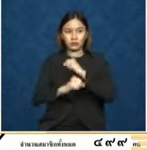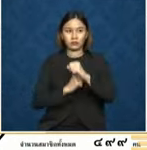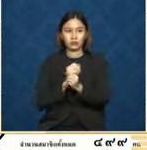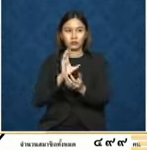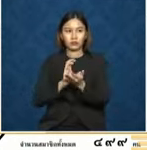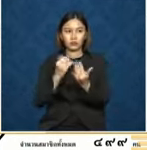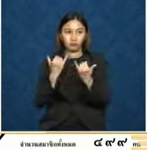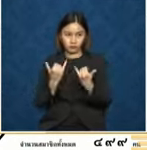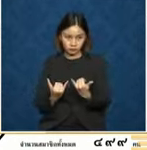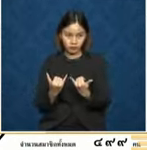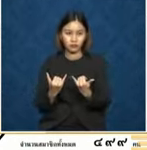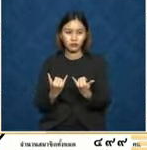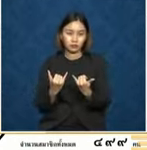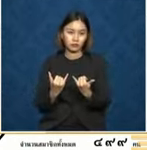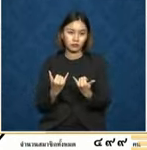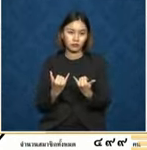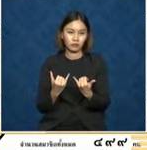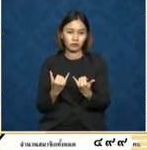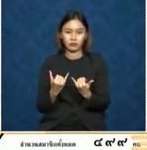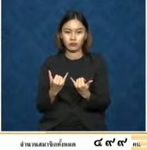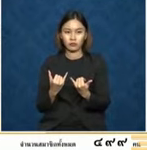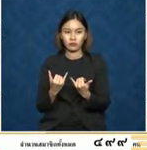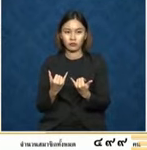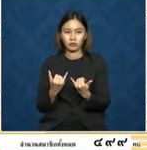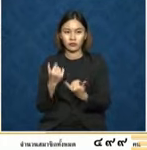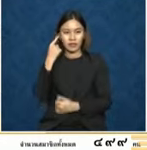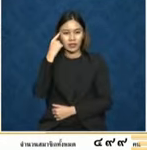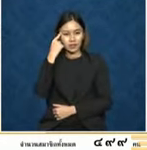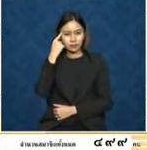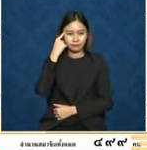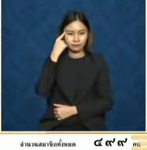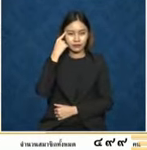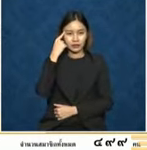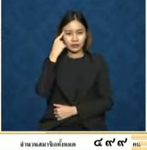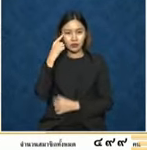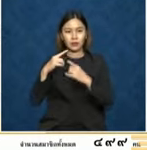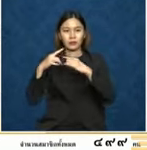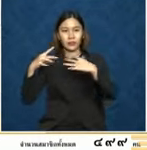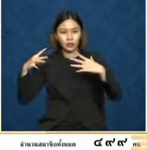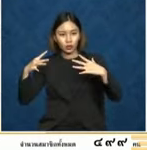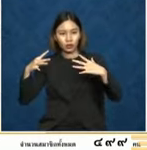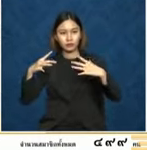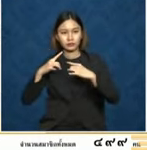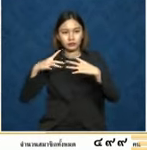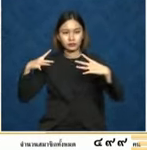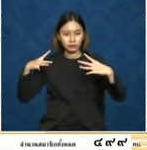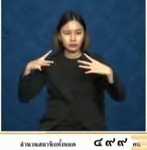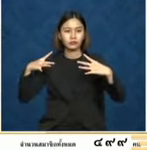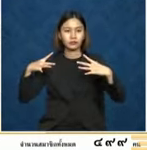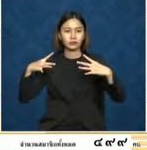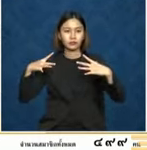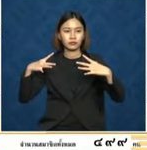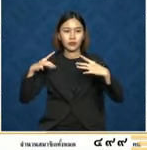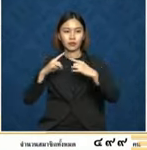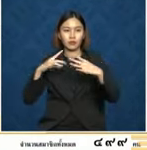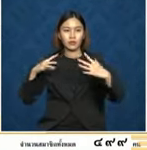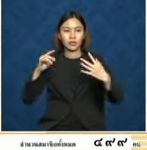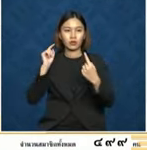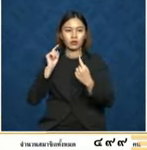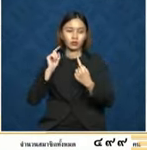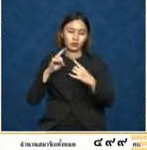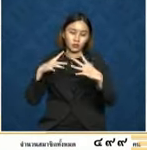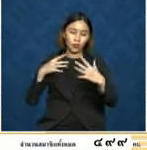ปัจจุบันของเราที่เราใช้อยู่ครับน่าจะครับใช้คำว่าน่าจะไม่สอดคล้องนะครับและเหมาะสมต่อฤดูกา